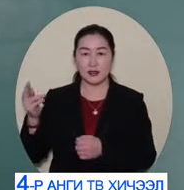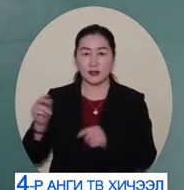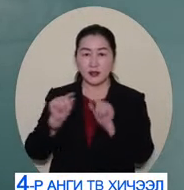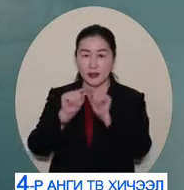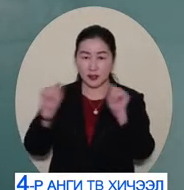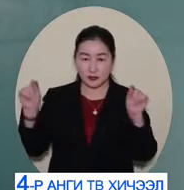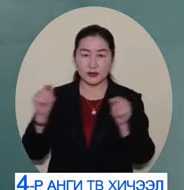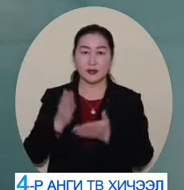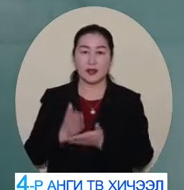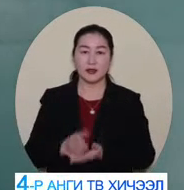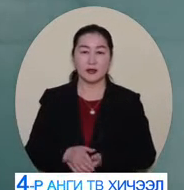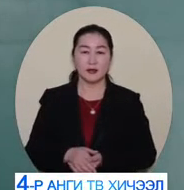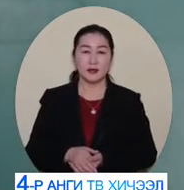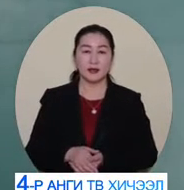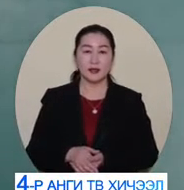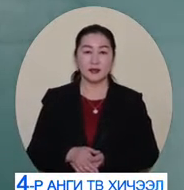50 см гэжээ.